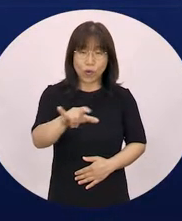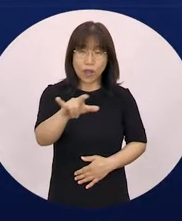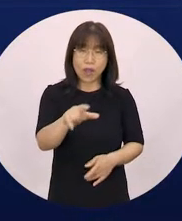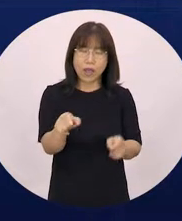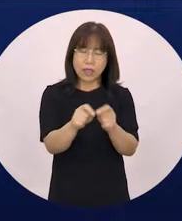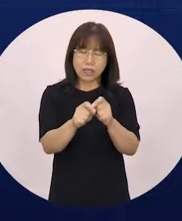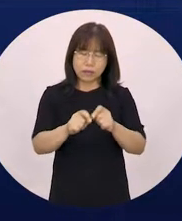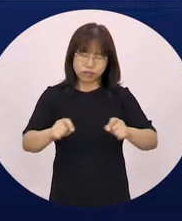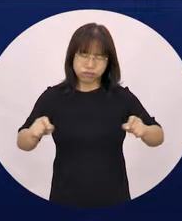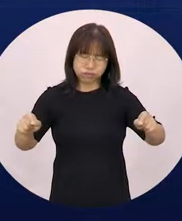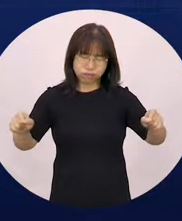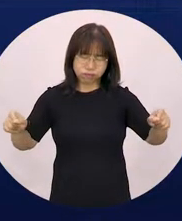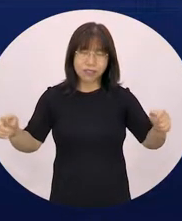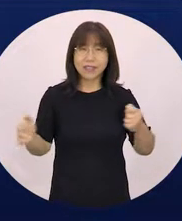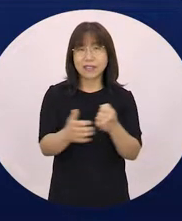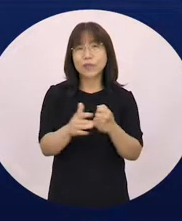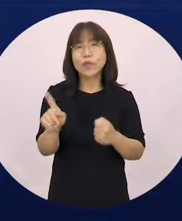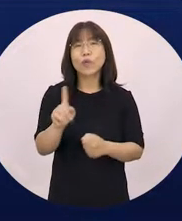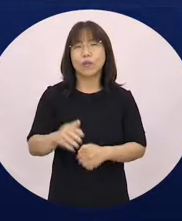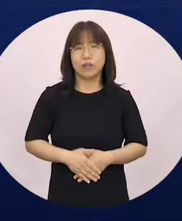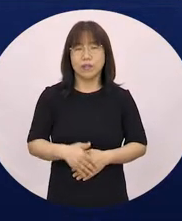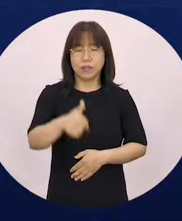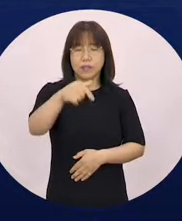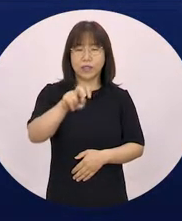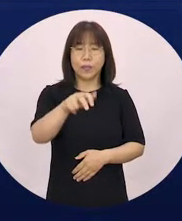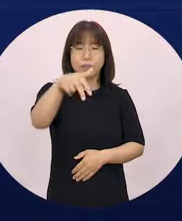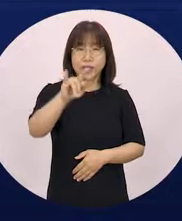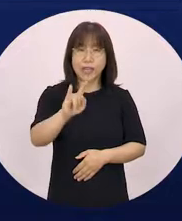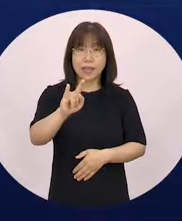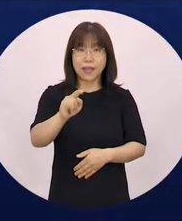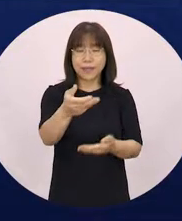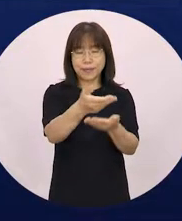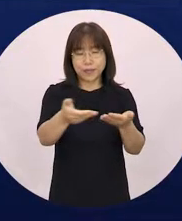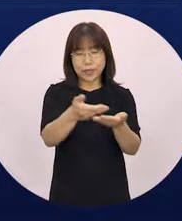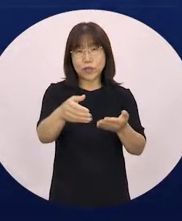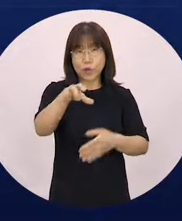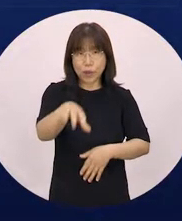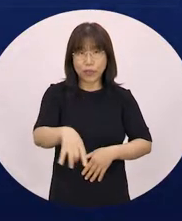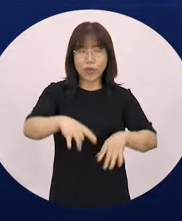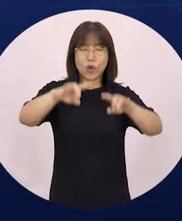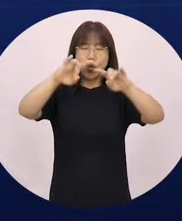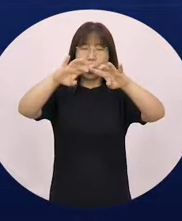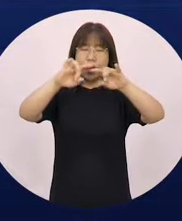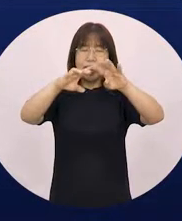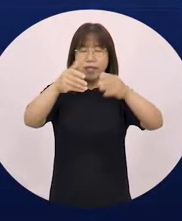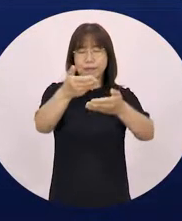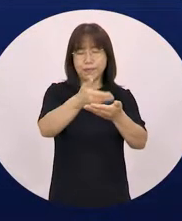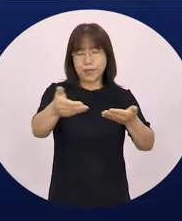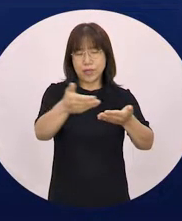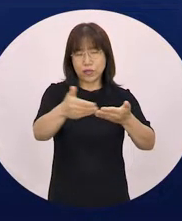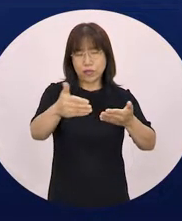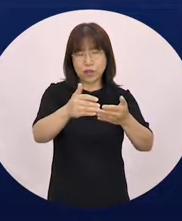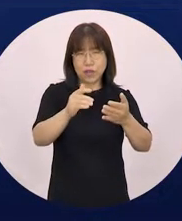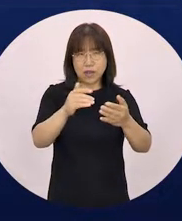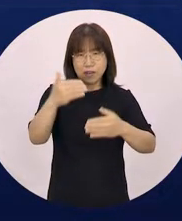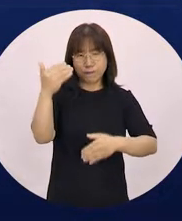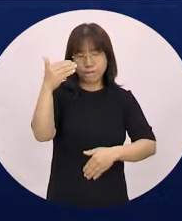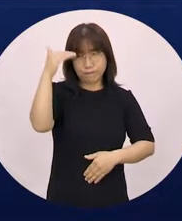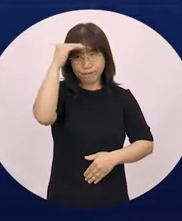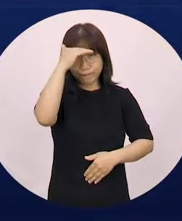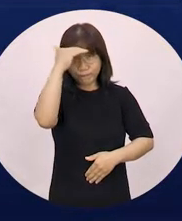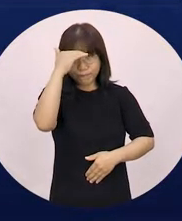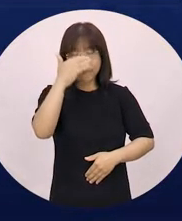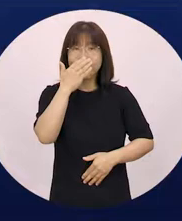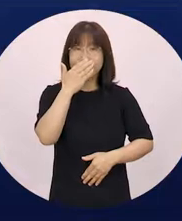코로나19 장기화 속 경제정선미술관에서는 전시문화예술 프로그램을 온라인으로 만나볼 수 있는 온라인